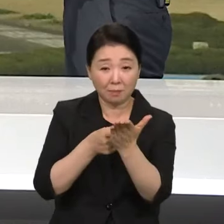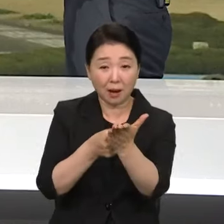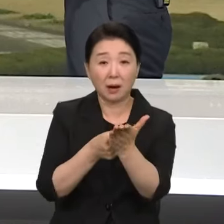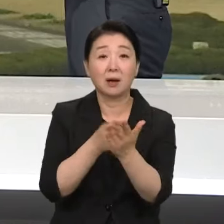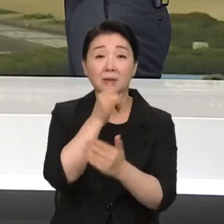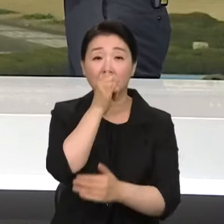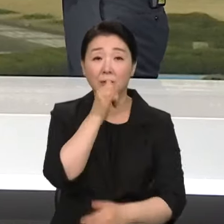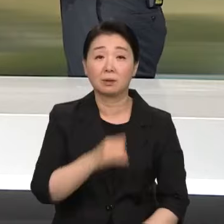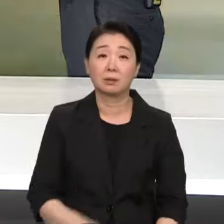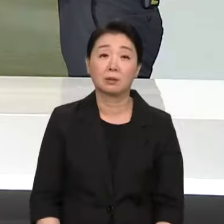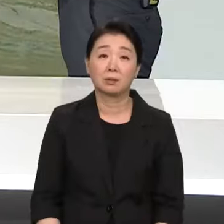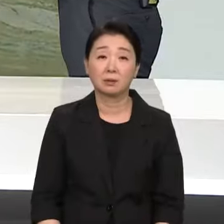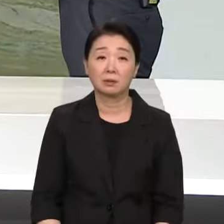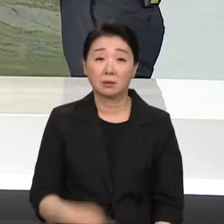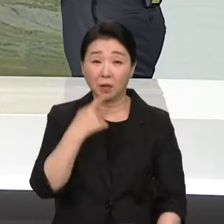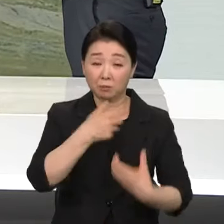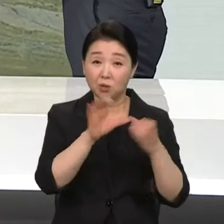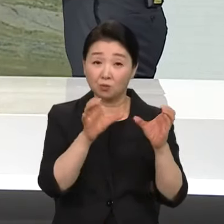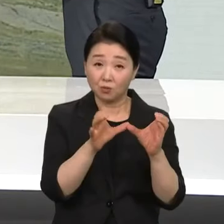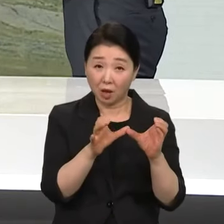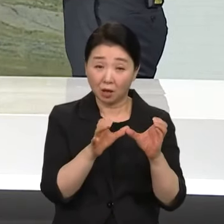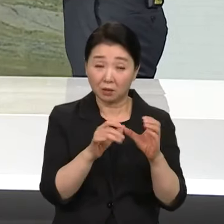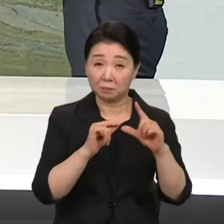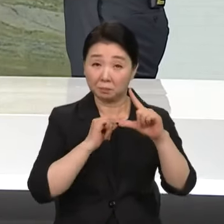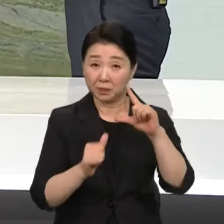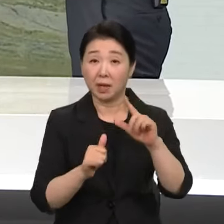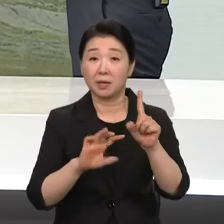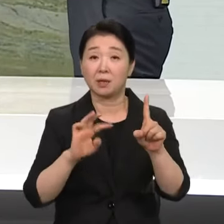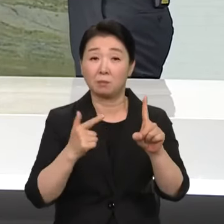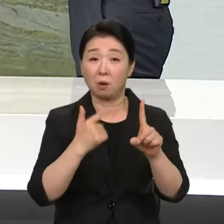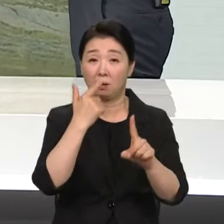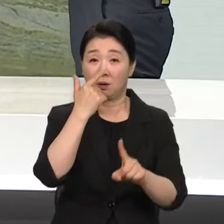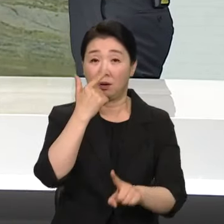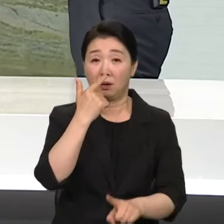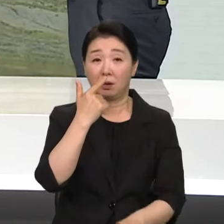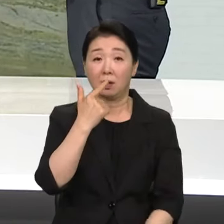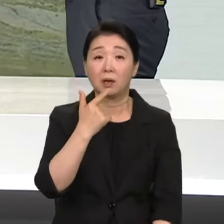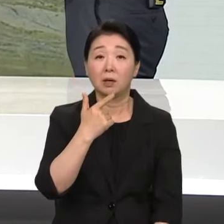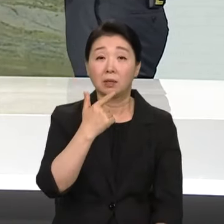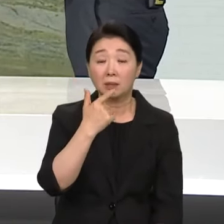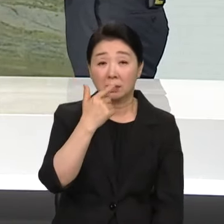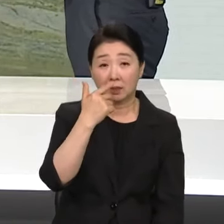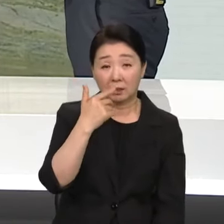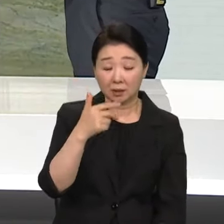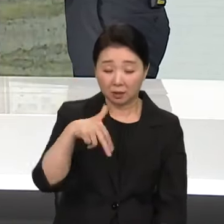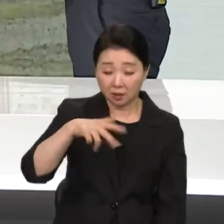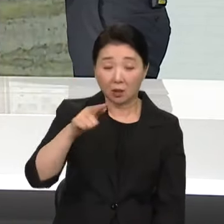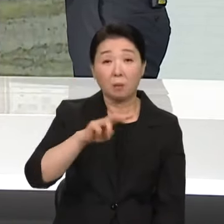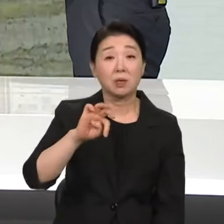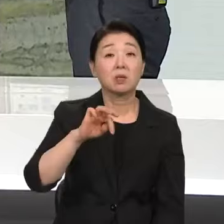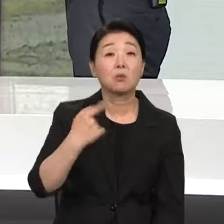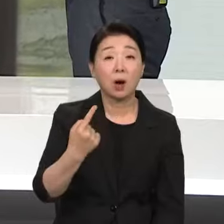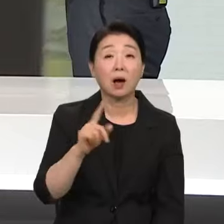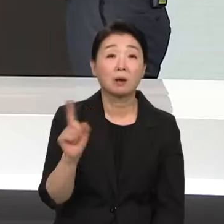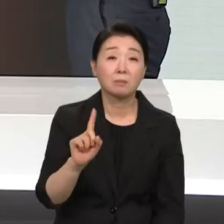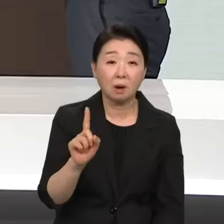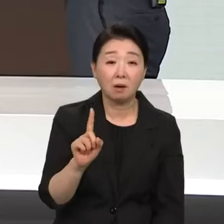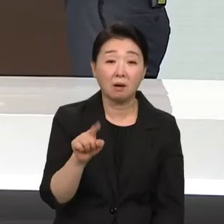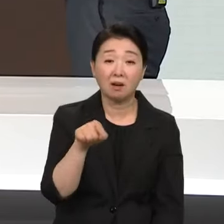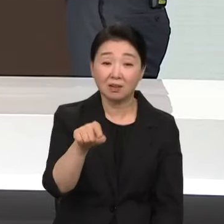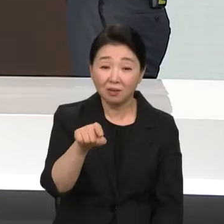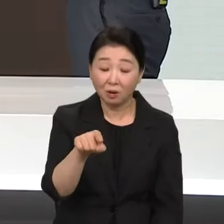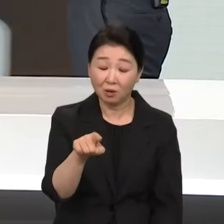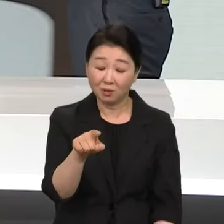모습들이 있습니다 당장 오늘 민주당 비례대표 1번인 서미화 당선인이 의원과의 앞에서 지금